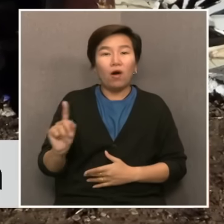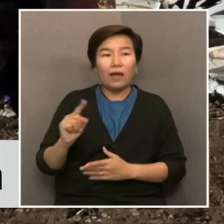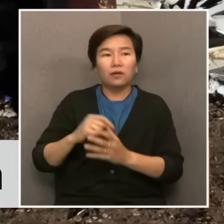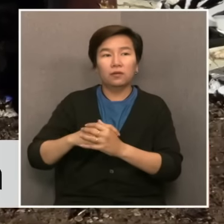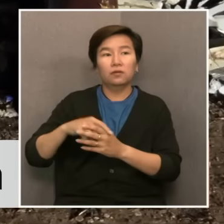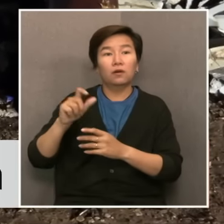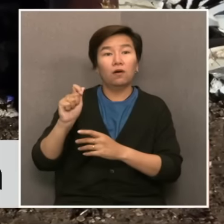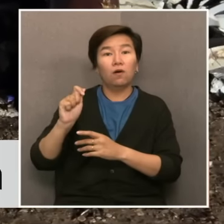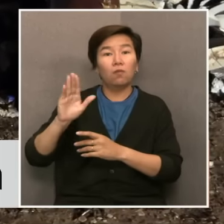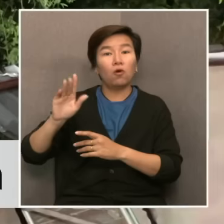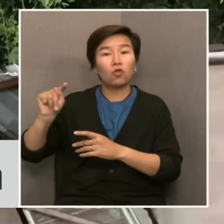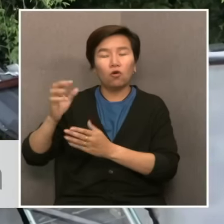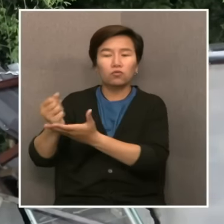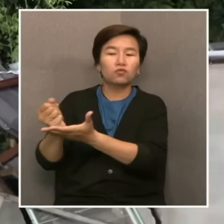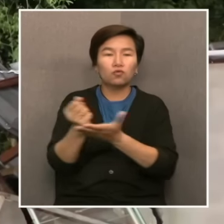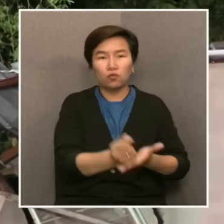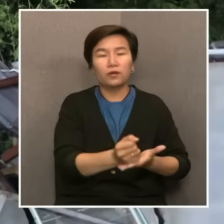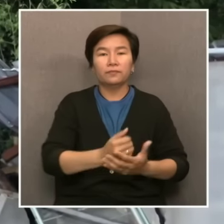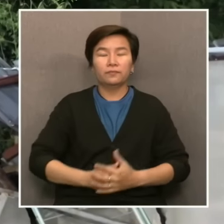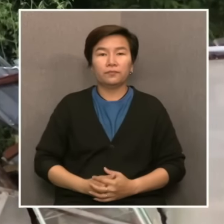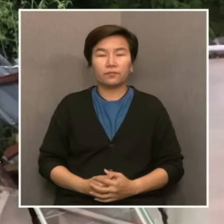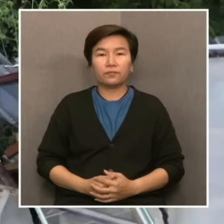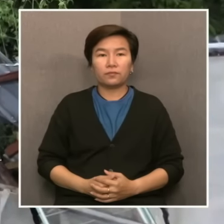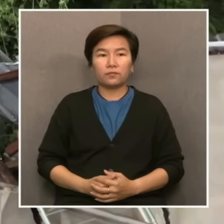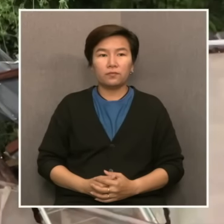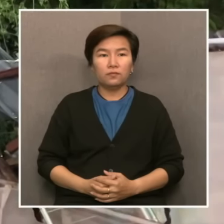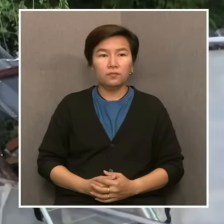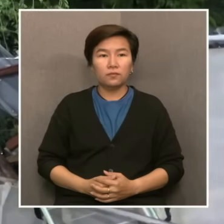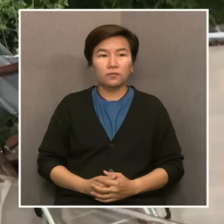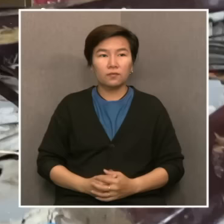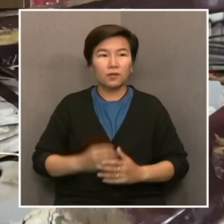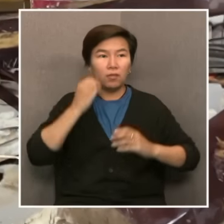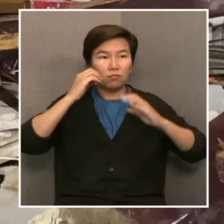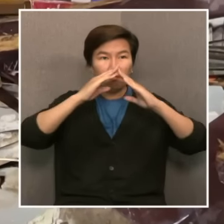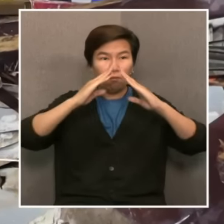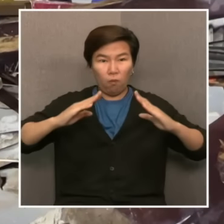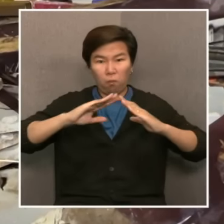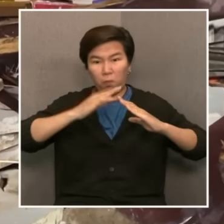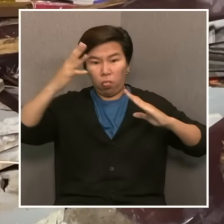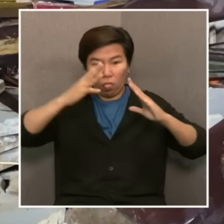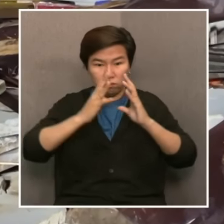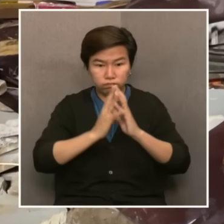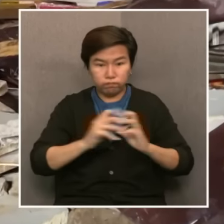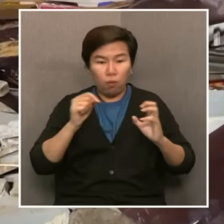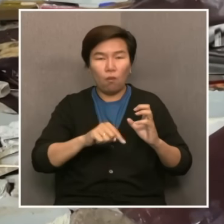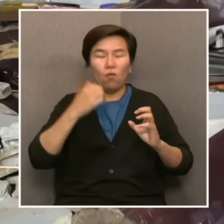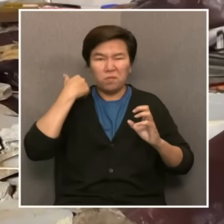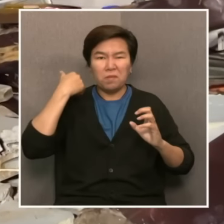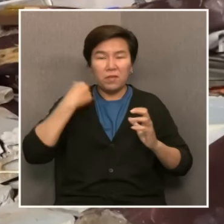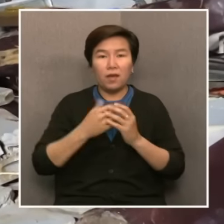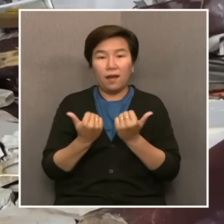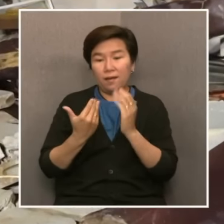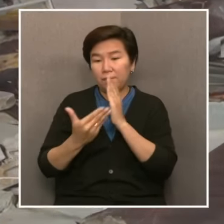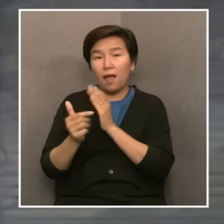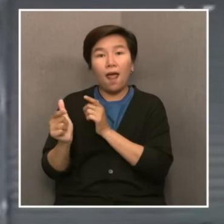เร่งช่วยเหลือประชาชนโดยด่วนแล้วนะคะความเสียหายบางหลังนี่ค่อนข้างมากเลยนะคะส่วนที่จังหวัดเลยค่ะเกิดพ